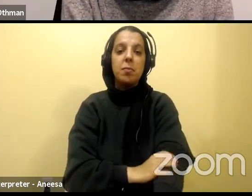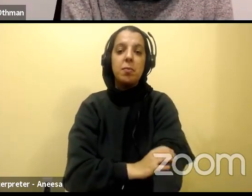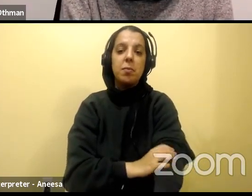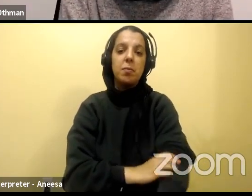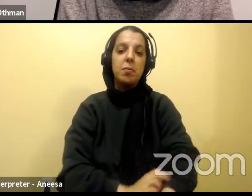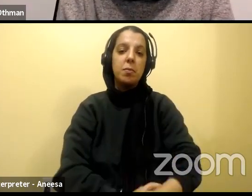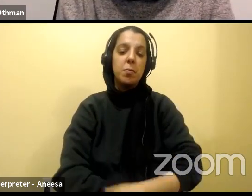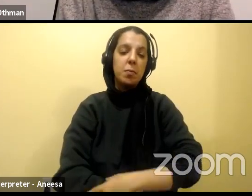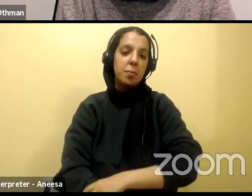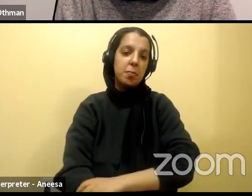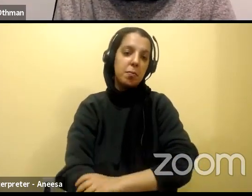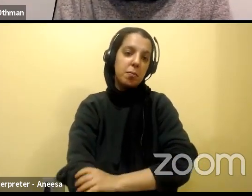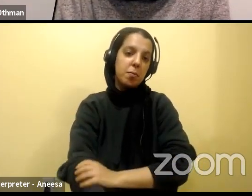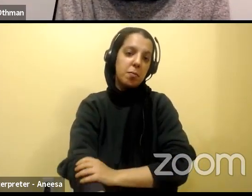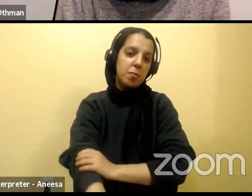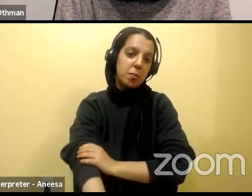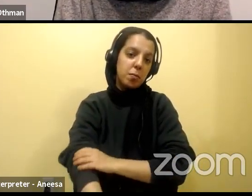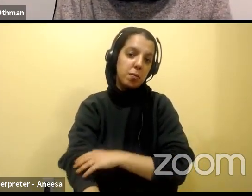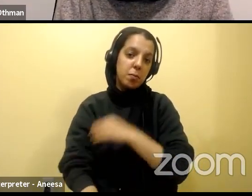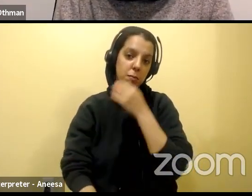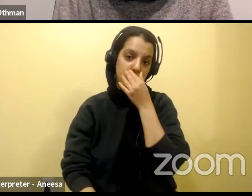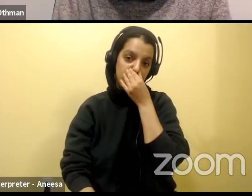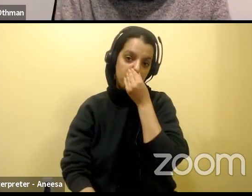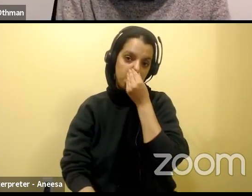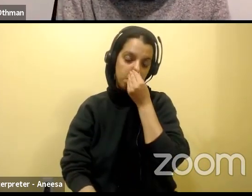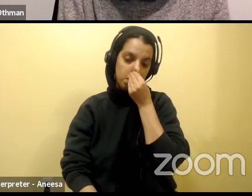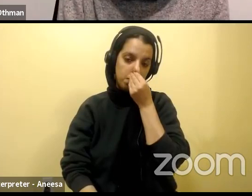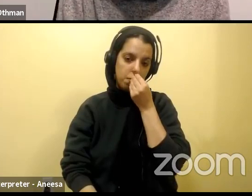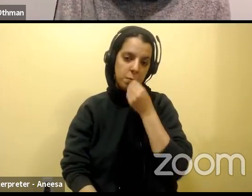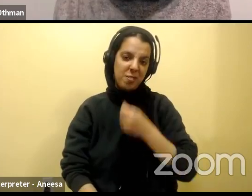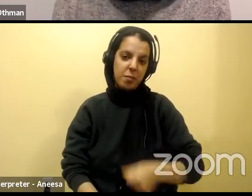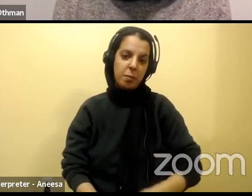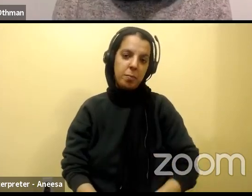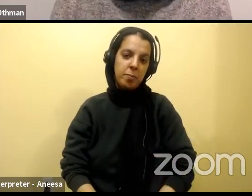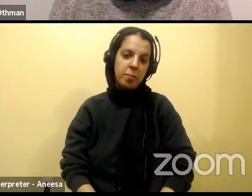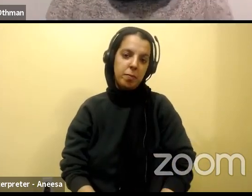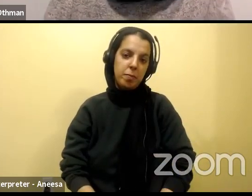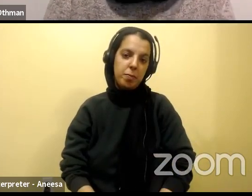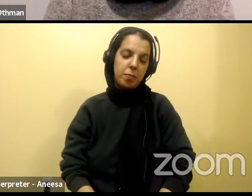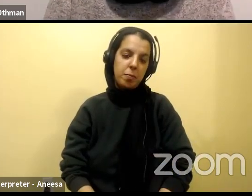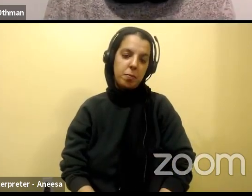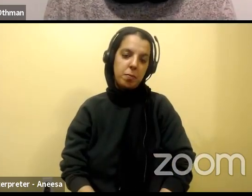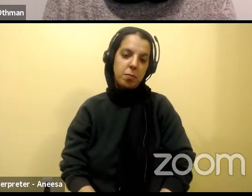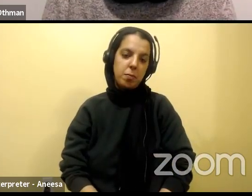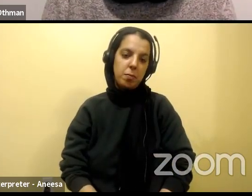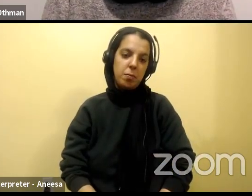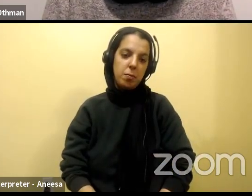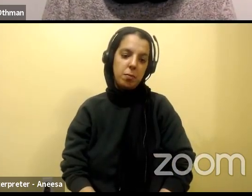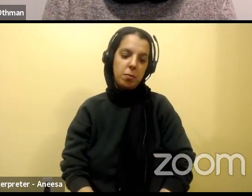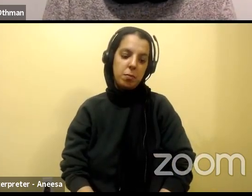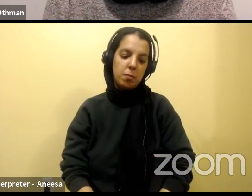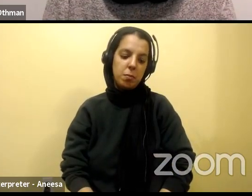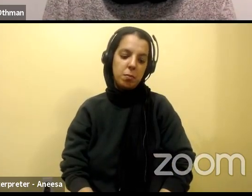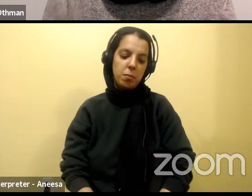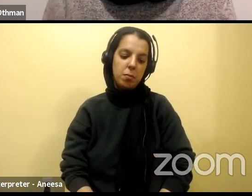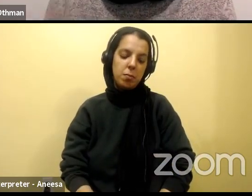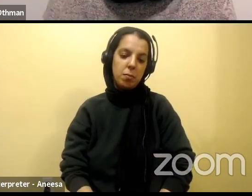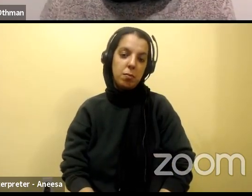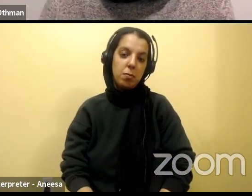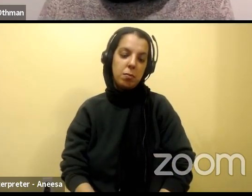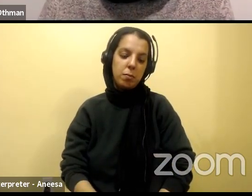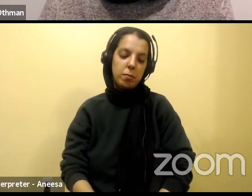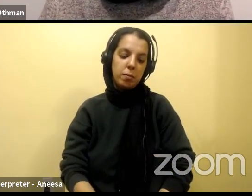ديما ما هي بعض النقاط المهمة اللي ممكن توجهيها للأشخاص الجدد فيما يتعلق بالنقاش عن الهجرة وتمييز